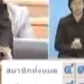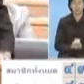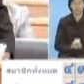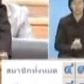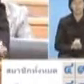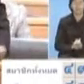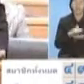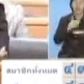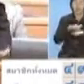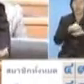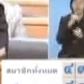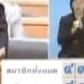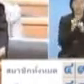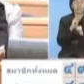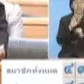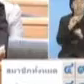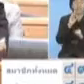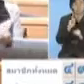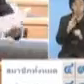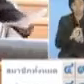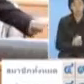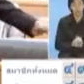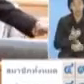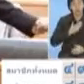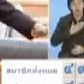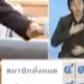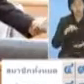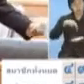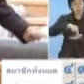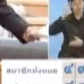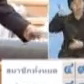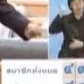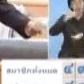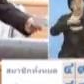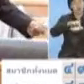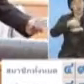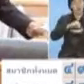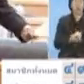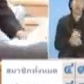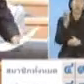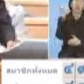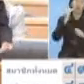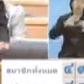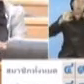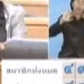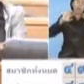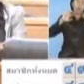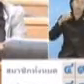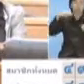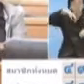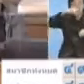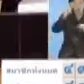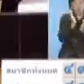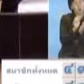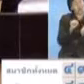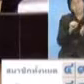เขาพูดเรื่องเก่าปี56ถ้าพวกผมจะลุกขึ้นอภิปรายมั่งว่าสมัยคุณรัฐบาลโรงพักเน่า เอาประเด็น